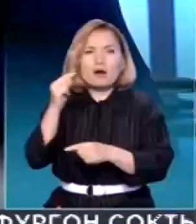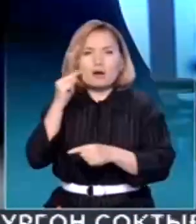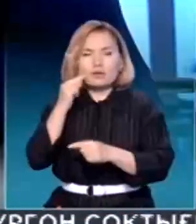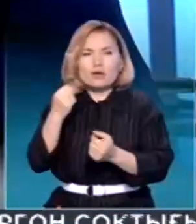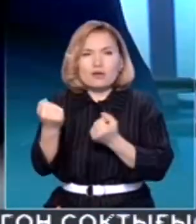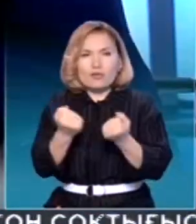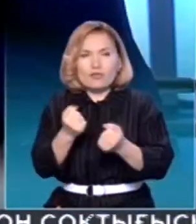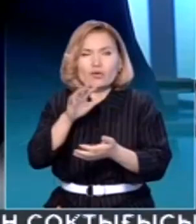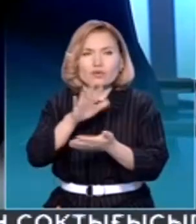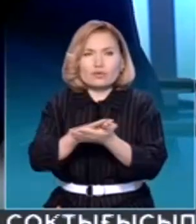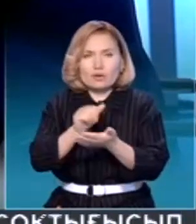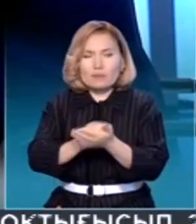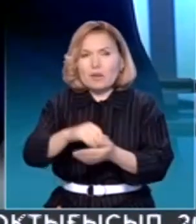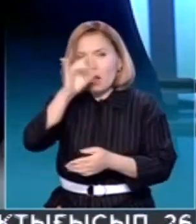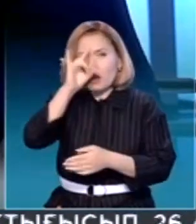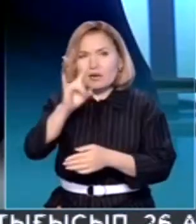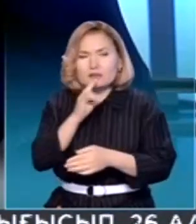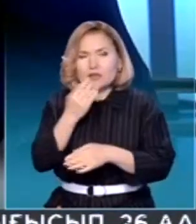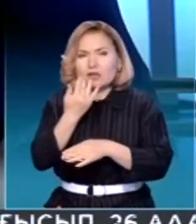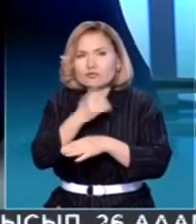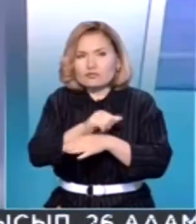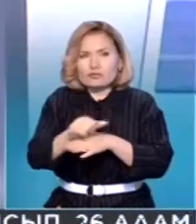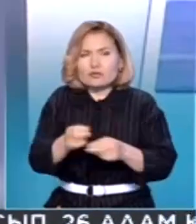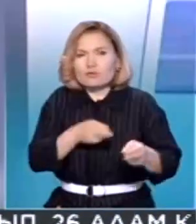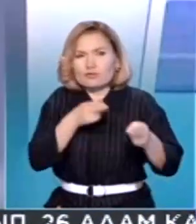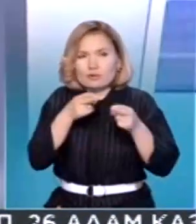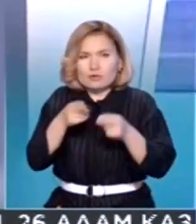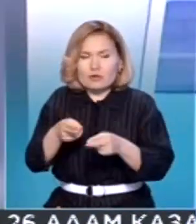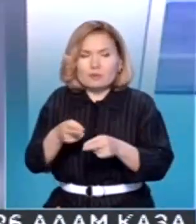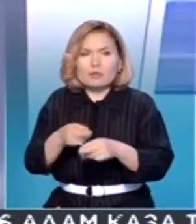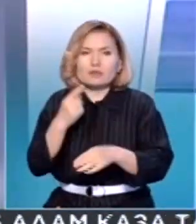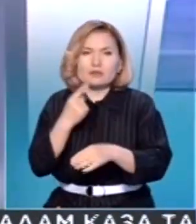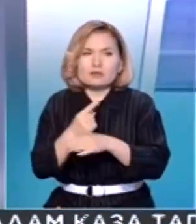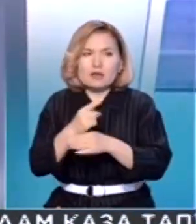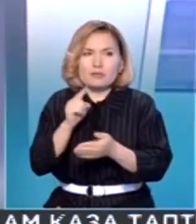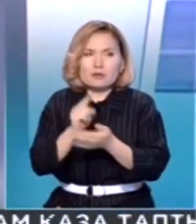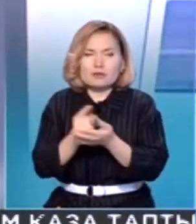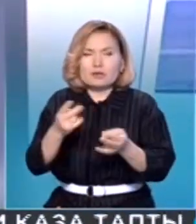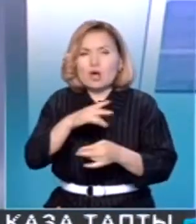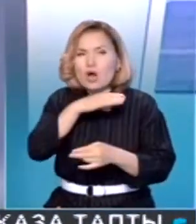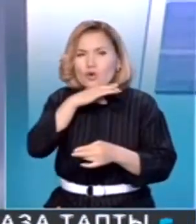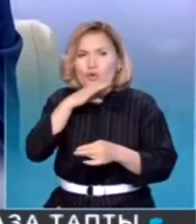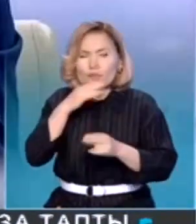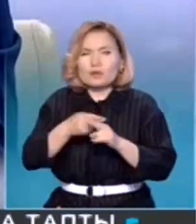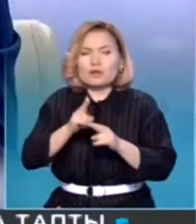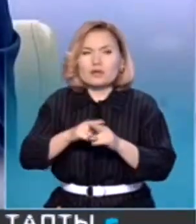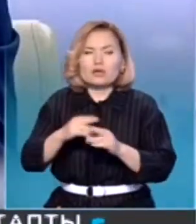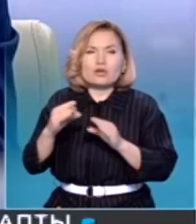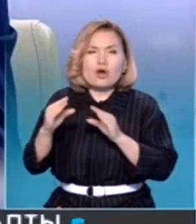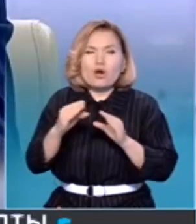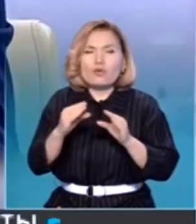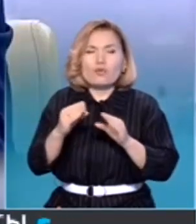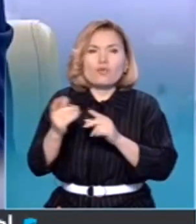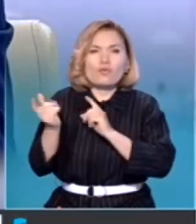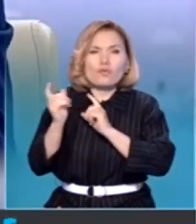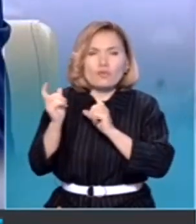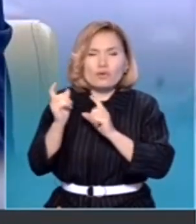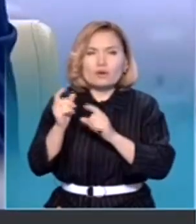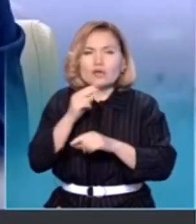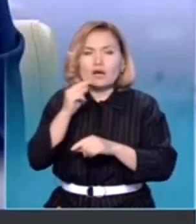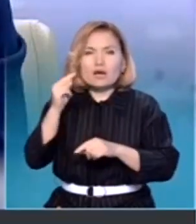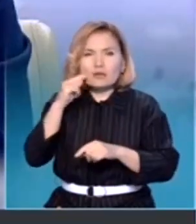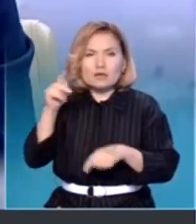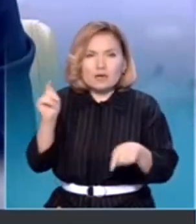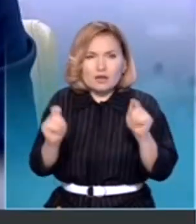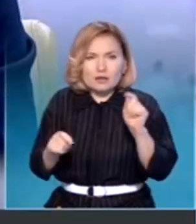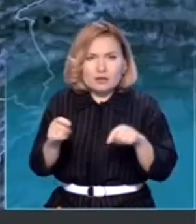мүлдем ол көліктерді Қазақстан границасынан кіргізбеуге де қол нетіп отырмыз. Өйткені біраз көліктер бар. Қытайдың өзінде шығарылатын көліктер Қытайда